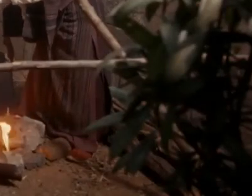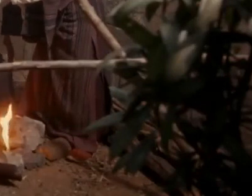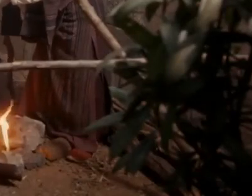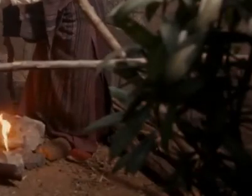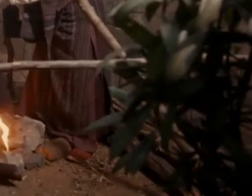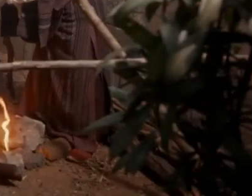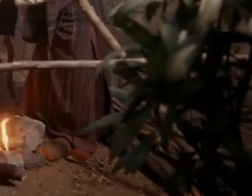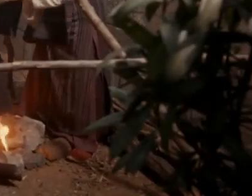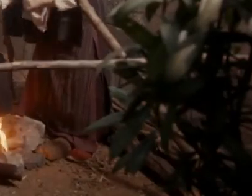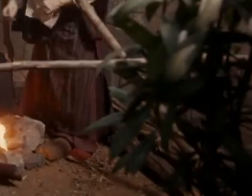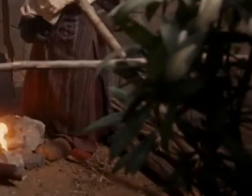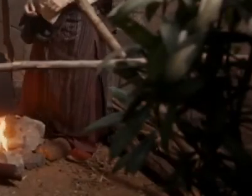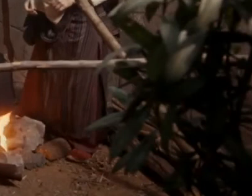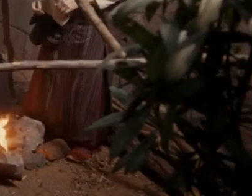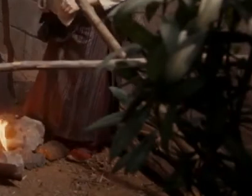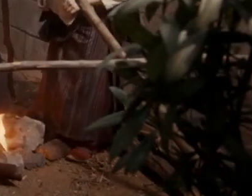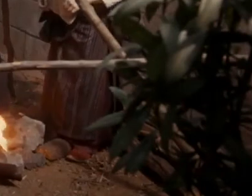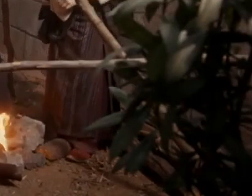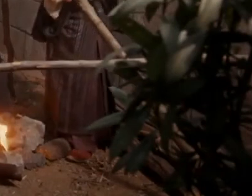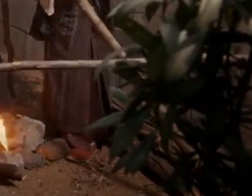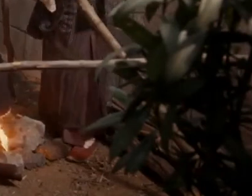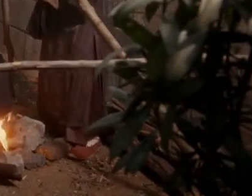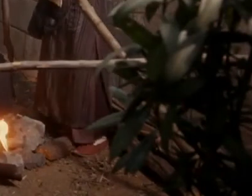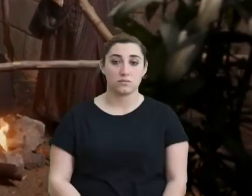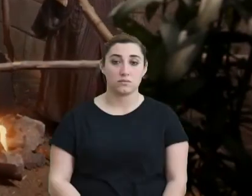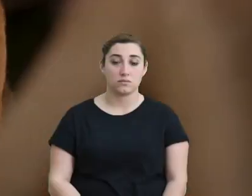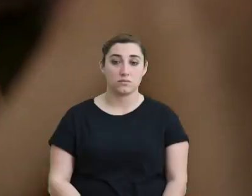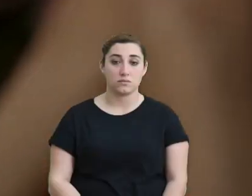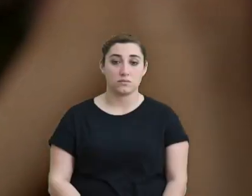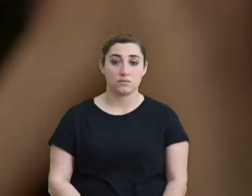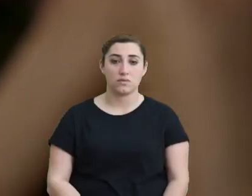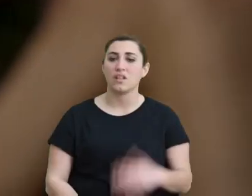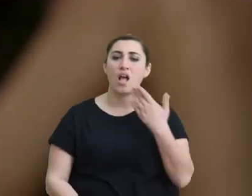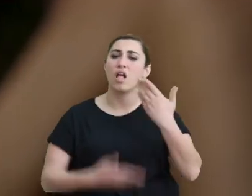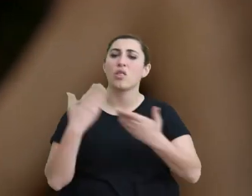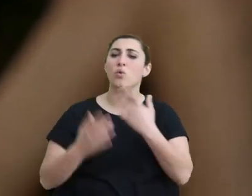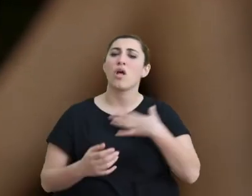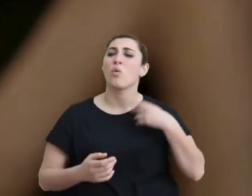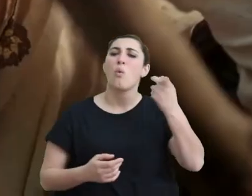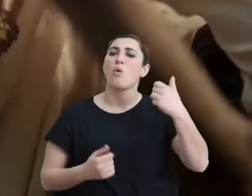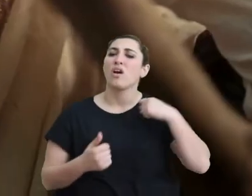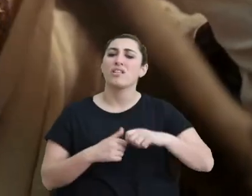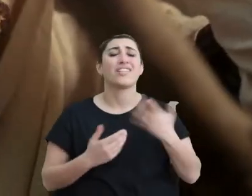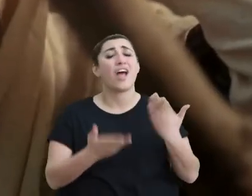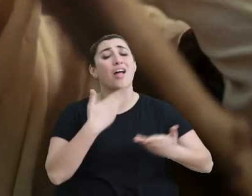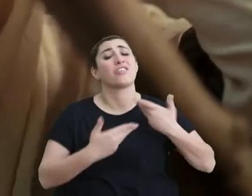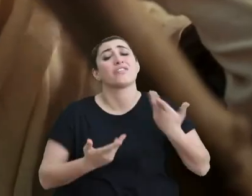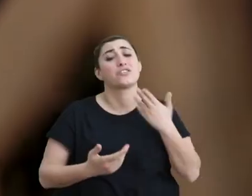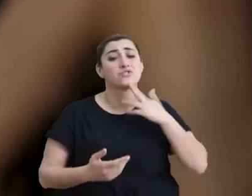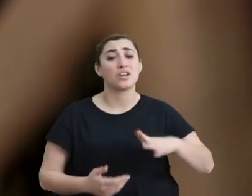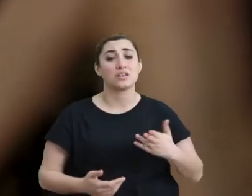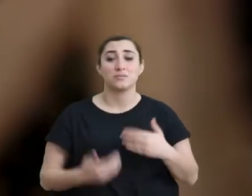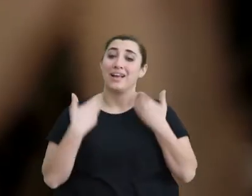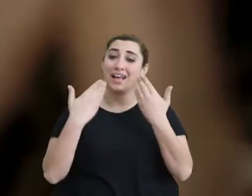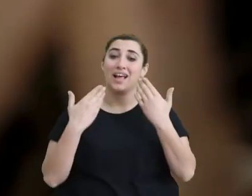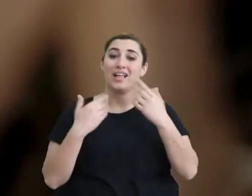geldi. Güğümü yere bırakıp tahta kaşığı elinden aldı, sütü karıştırıyor. Ne anlatır ana molla gene? Ne anlatacak kızım?